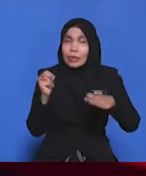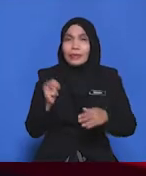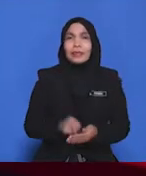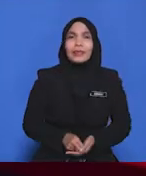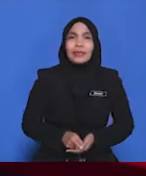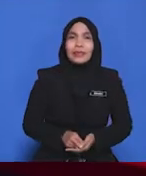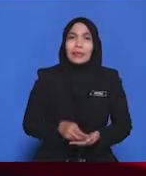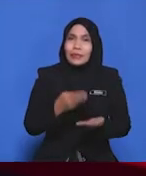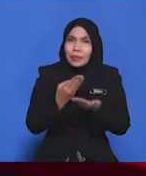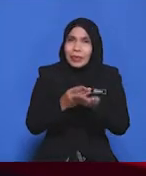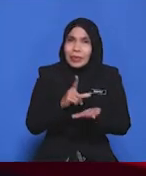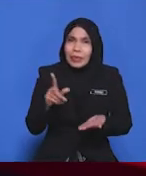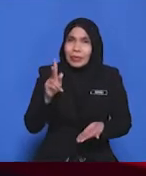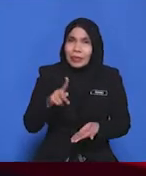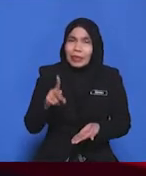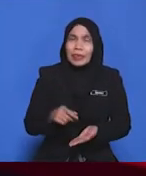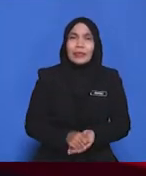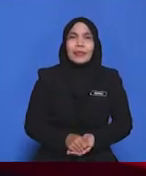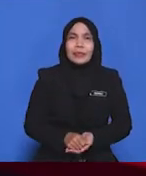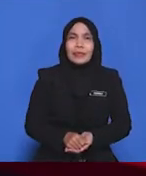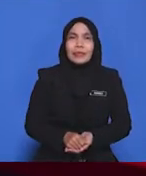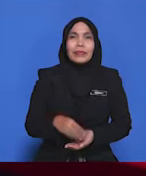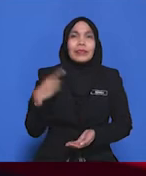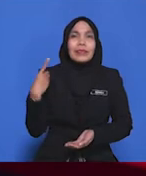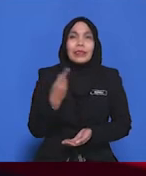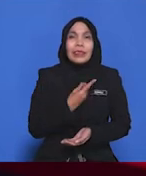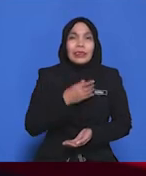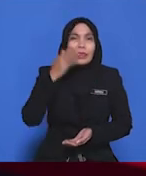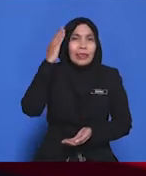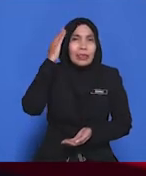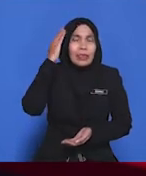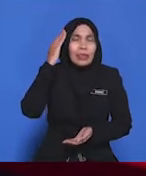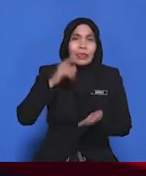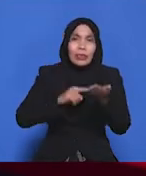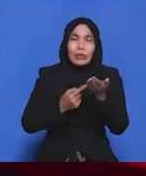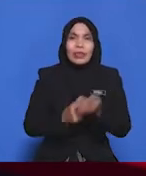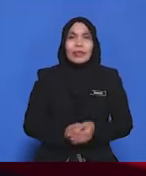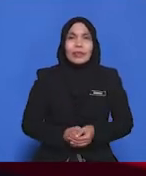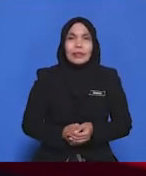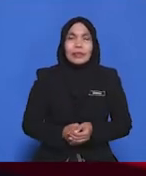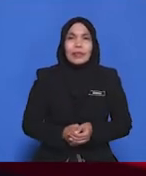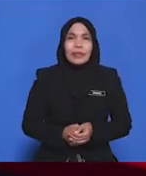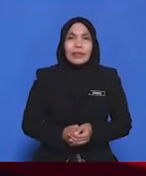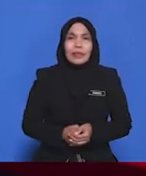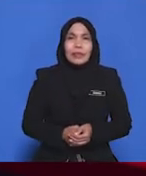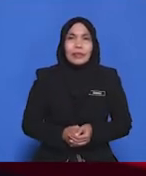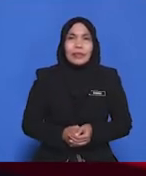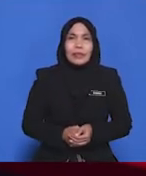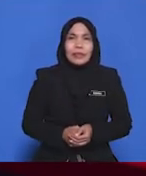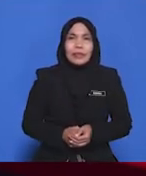Baiklah pelajar-pelajar, kita imbas semula apa yang kita pelajari pada episod kali ini.